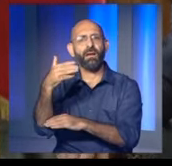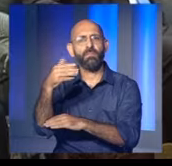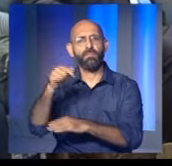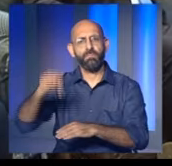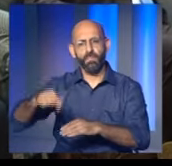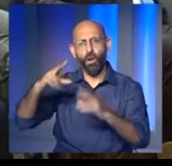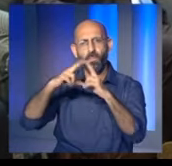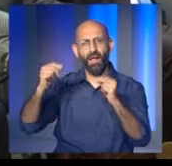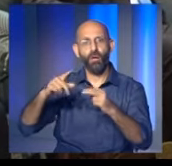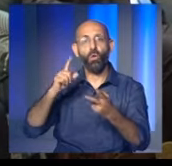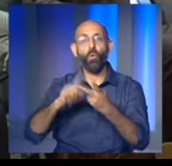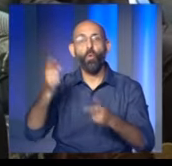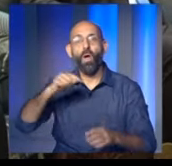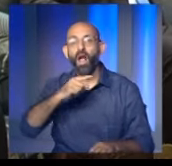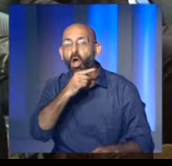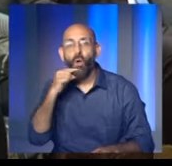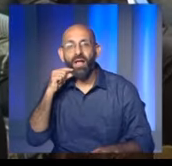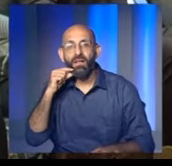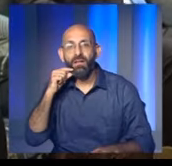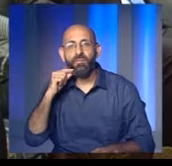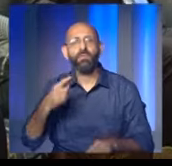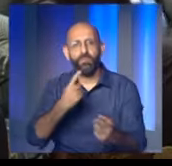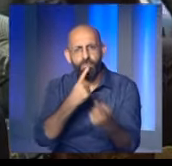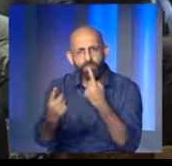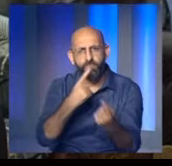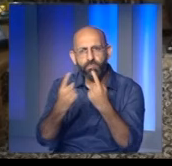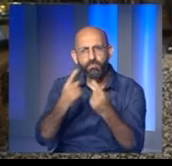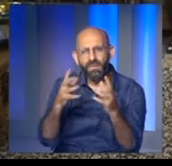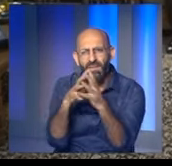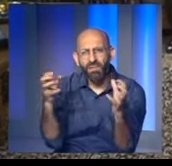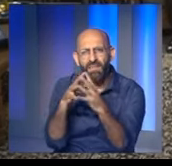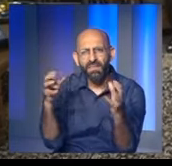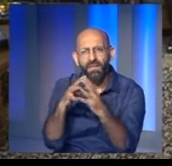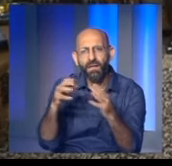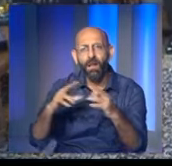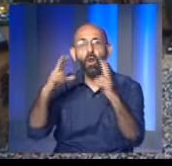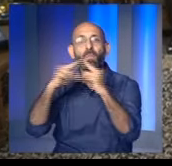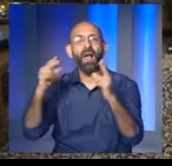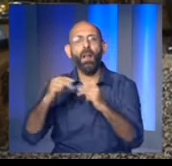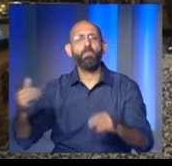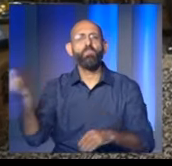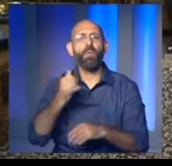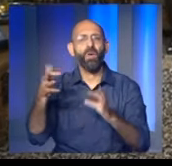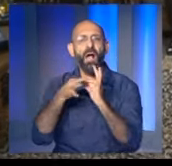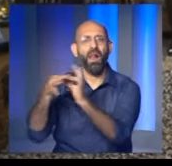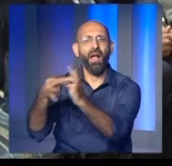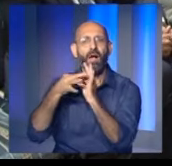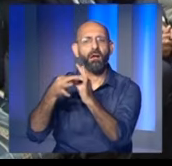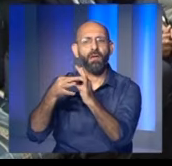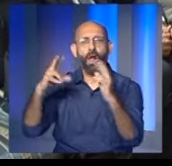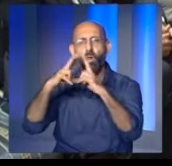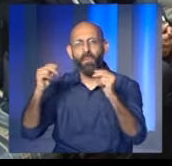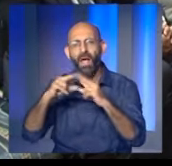تيني سفير طاجكستان في لبنان والكويت، وعرض معه الأوضاع العامة في لبنان والمنطقة والعلاقات الثنائية بين البلدين.